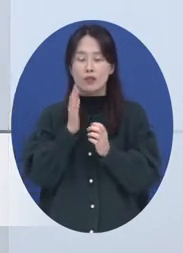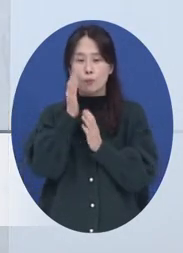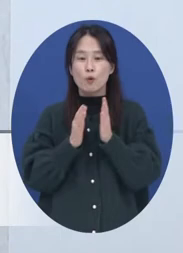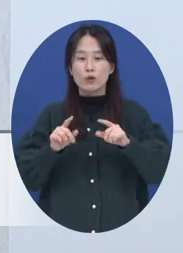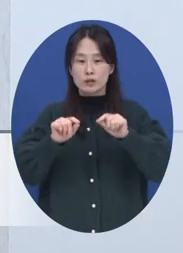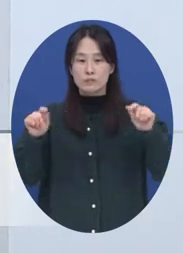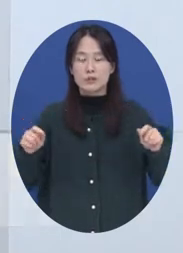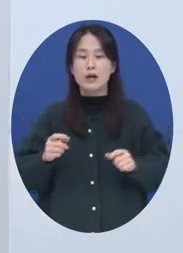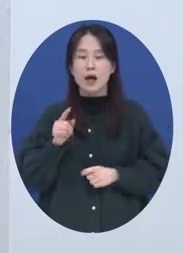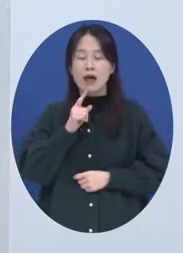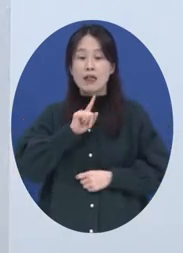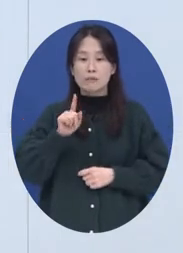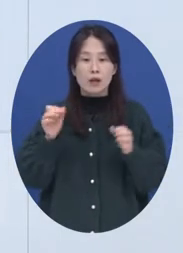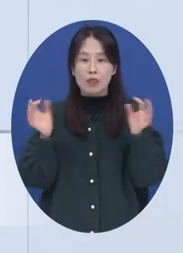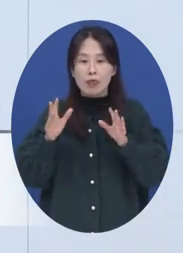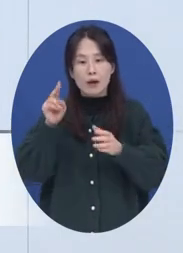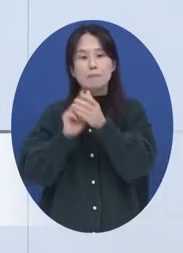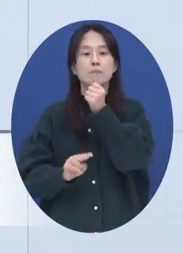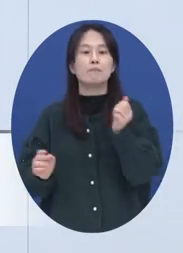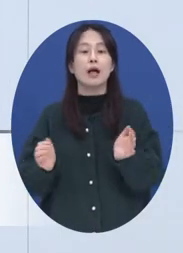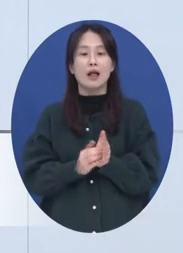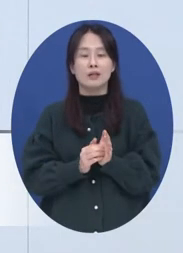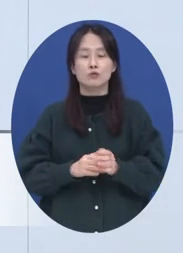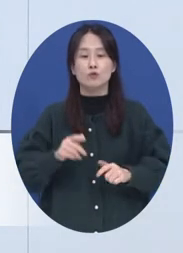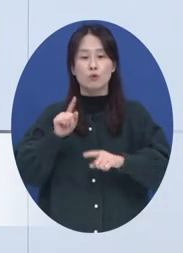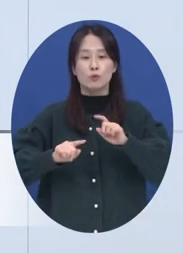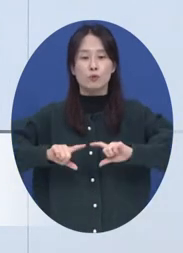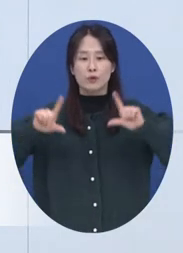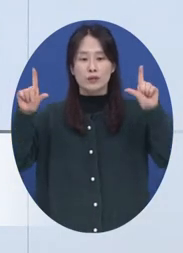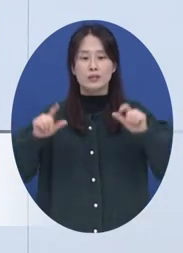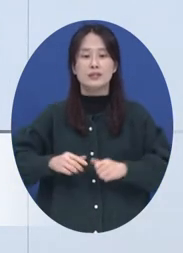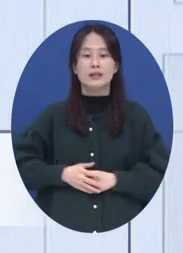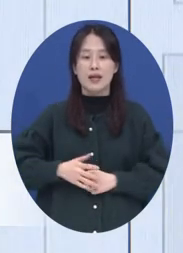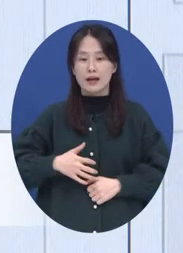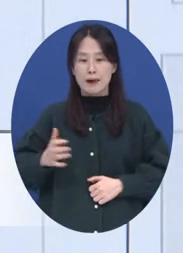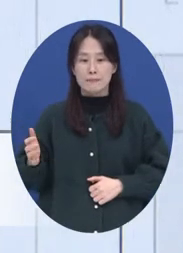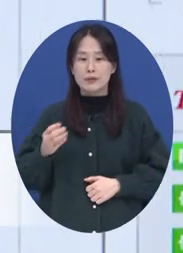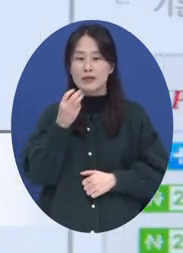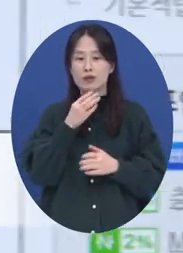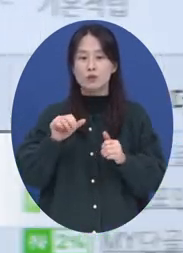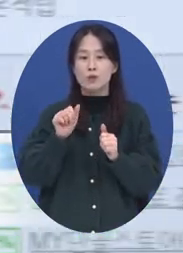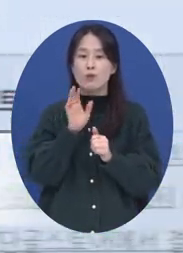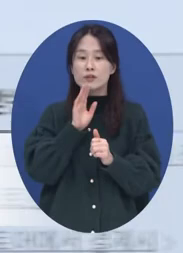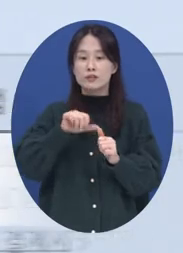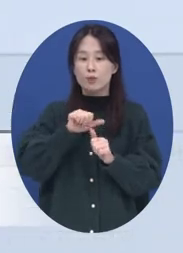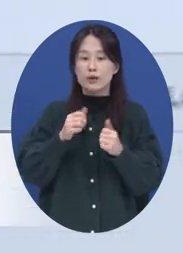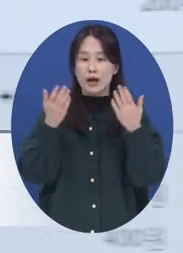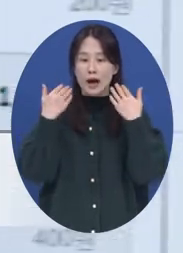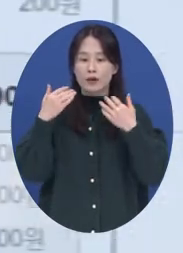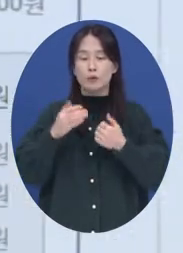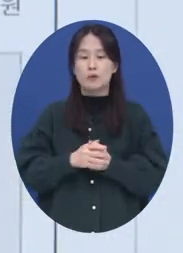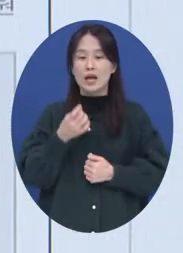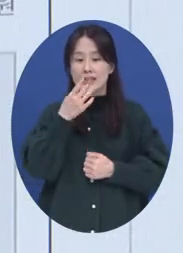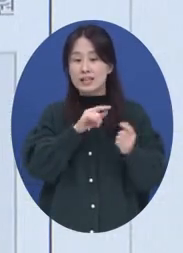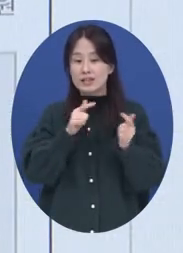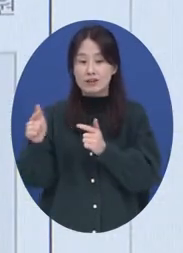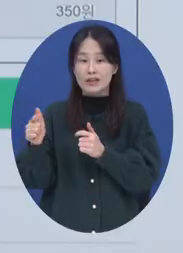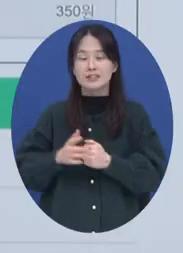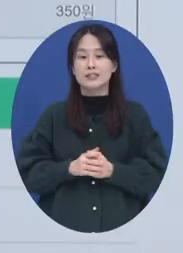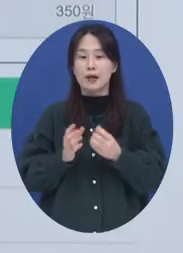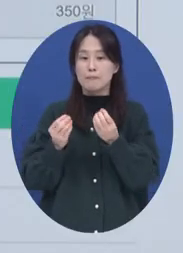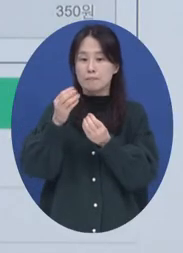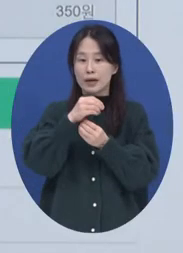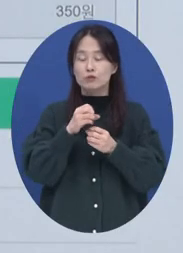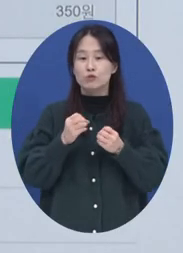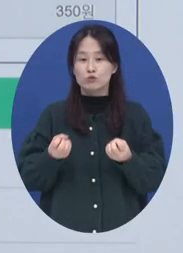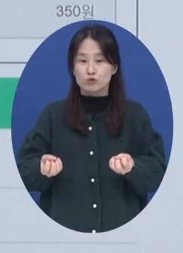1분 만에 완판 됐고 다가오는 목요일마다 국내산 갈비와 경기도 친환경 학교급식 잡곡 세트 물방울